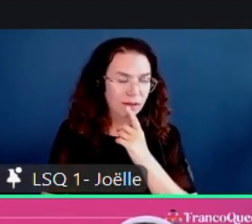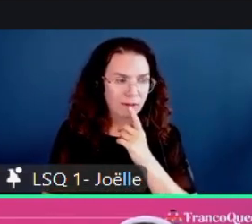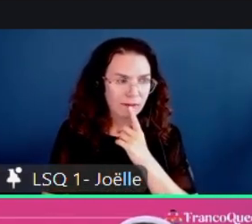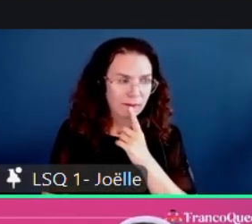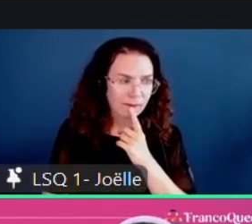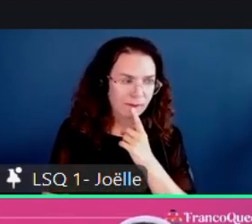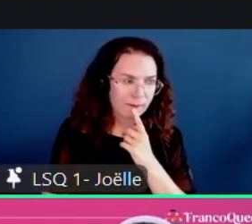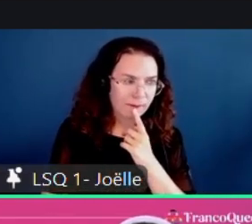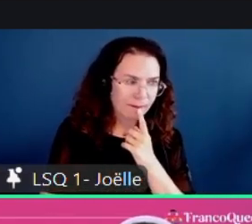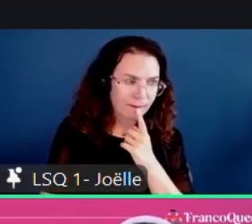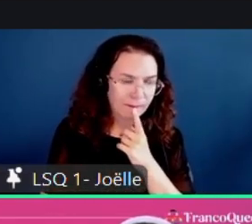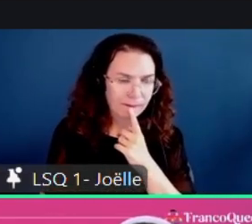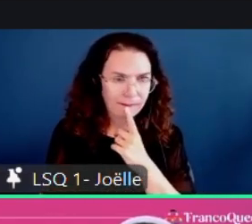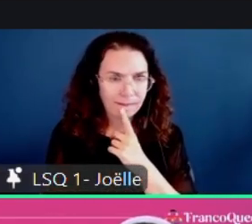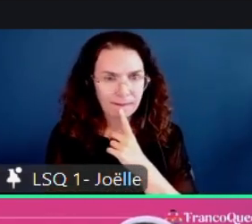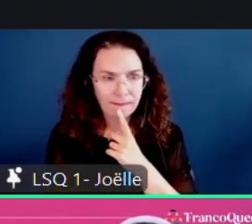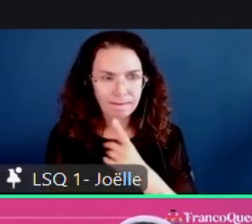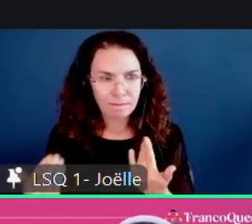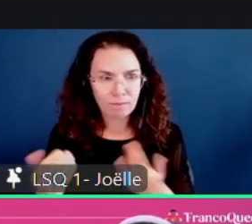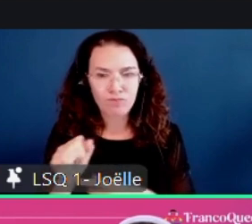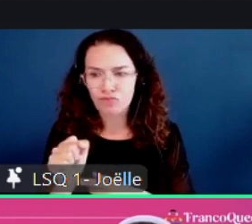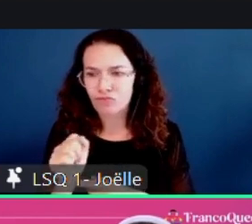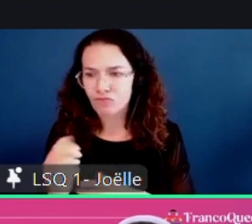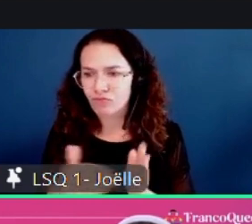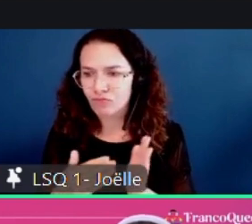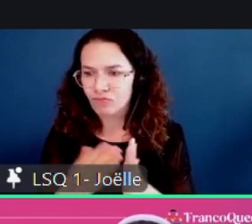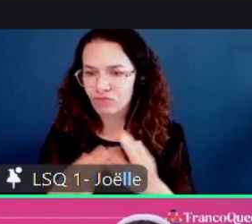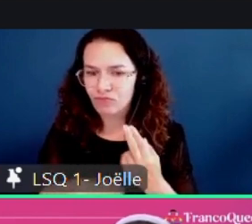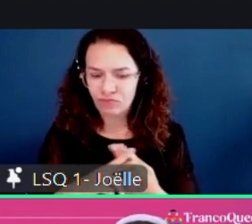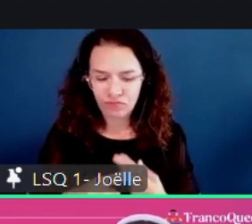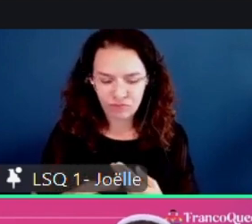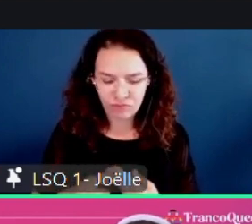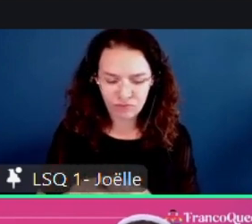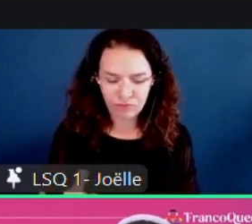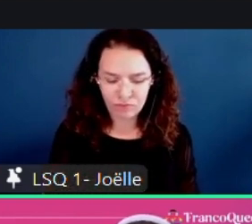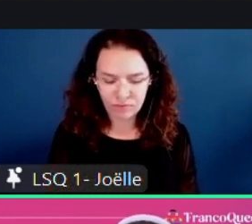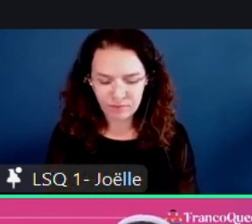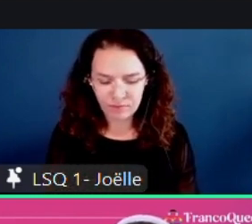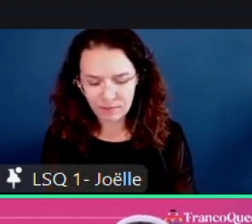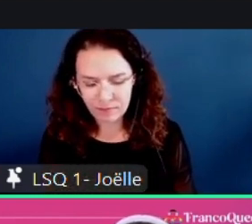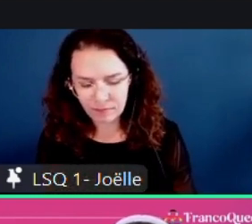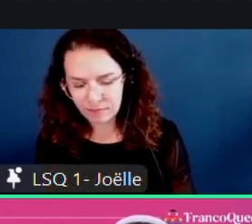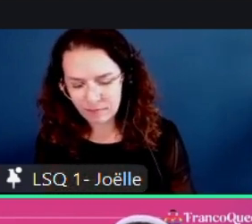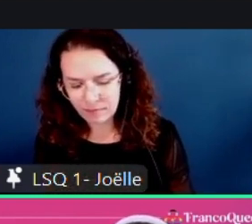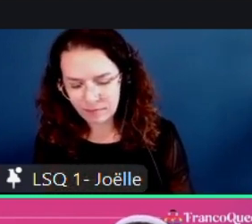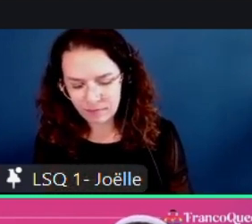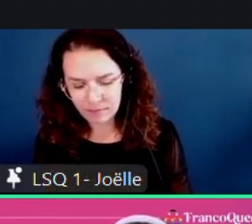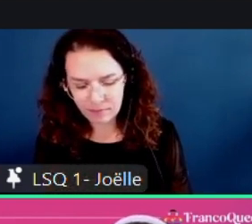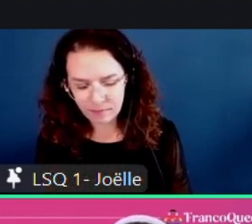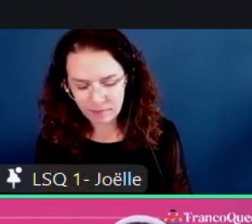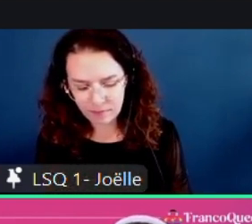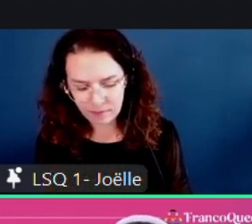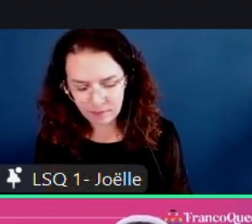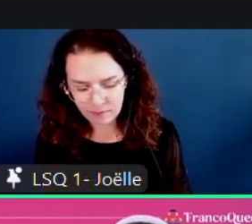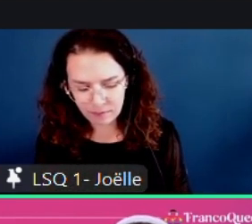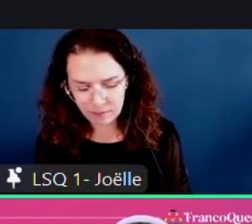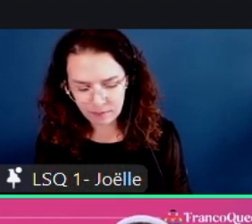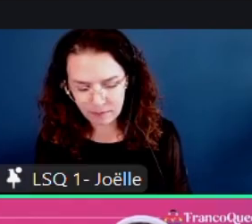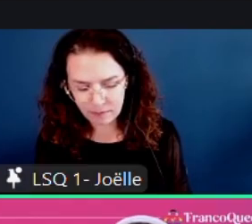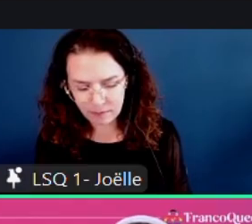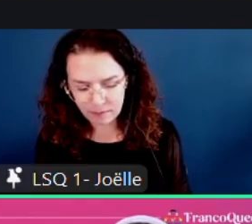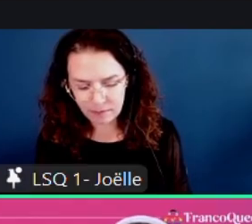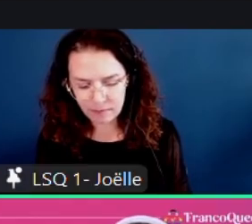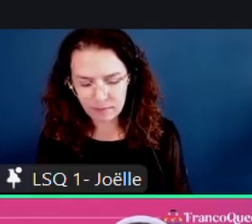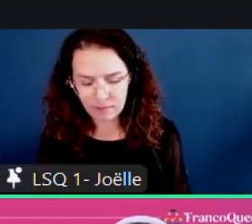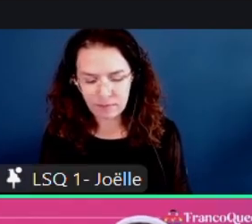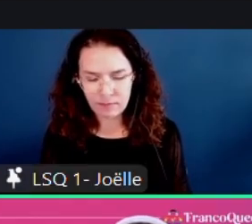Peut-être encore 2 petites secondes pour finir vos réponses, mettre les derniers détails. On se